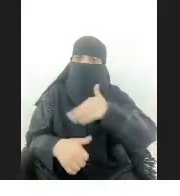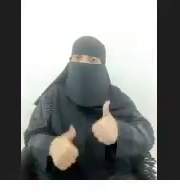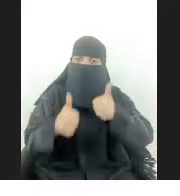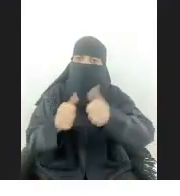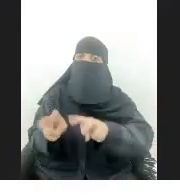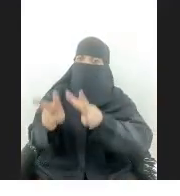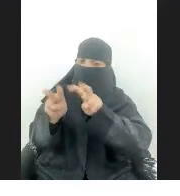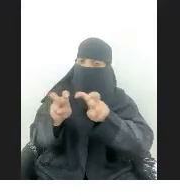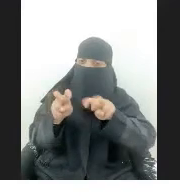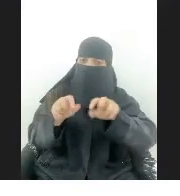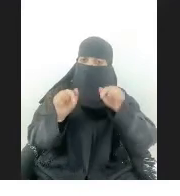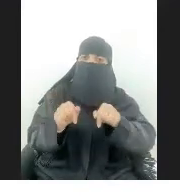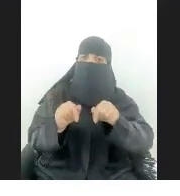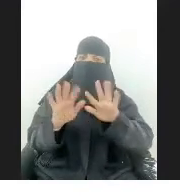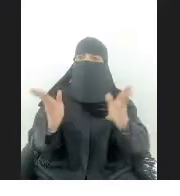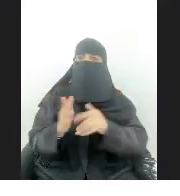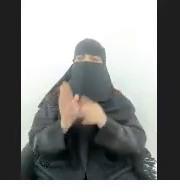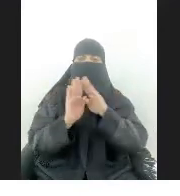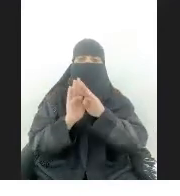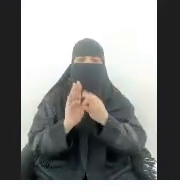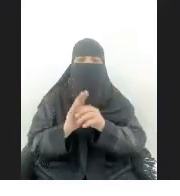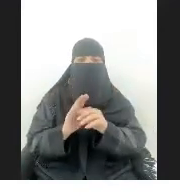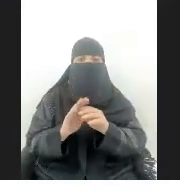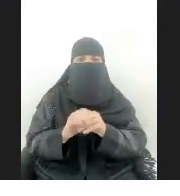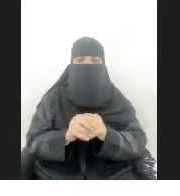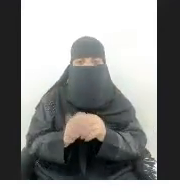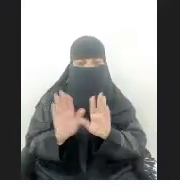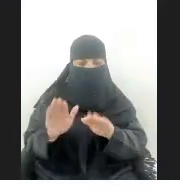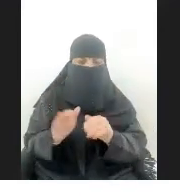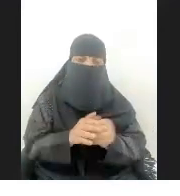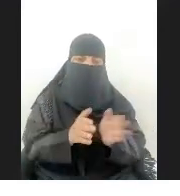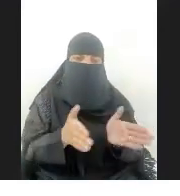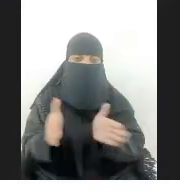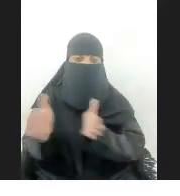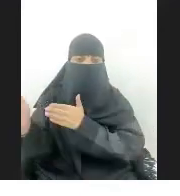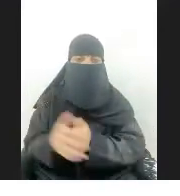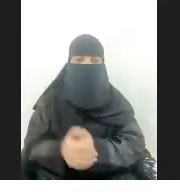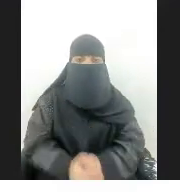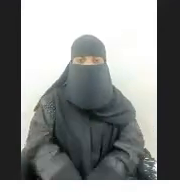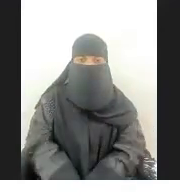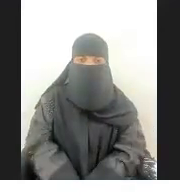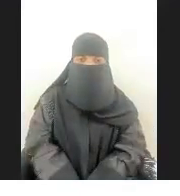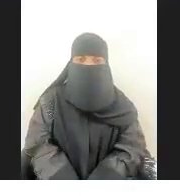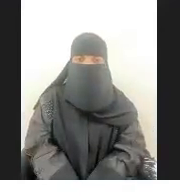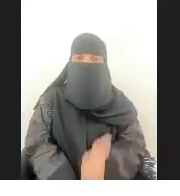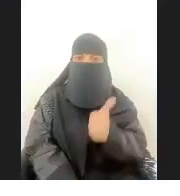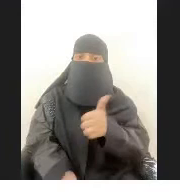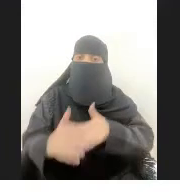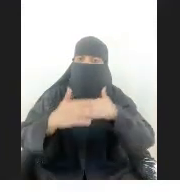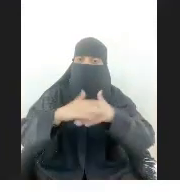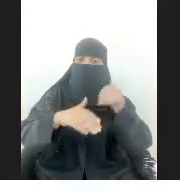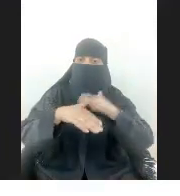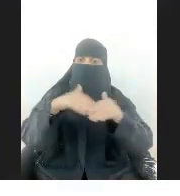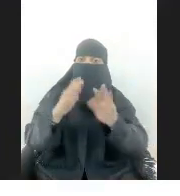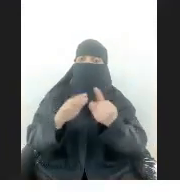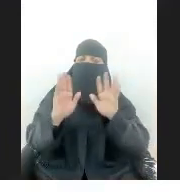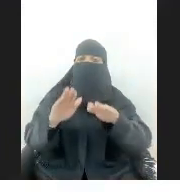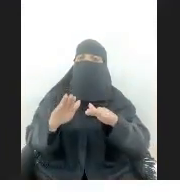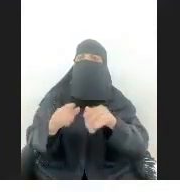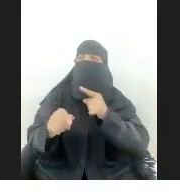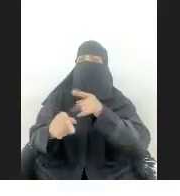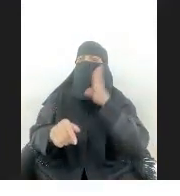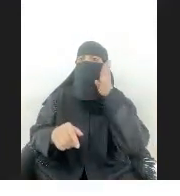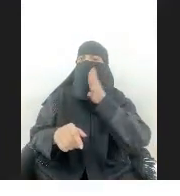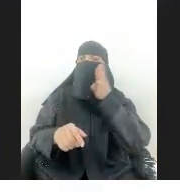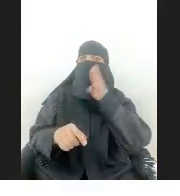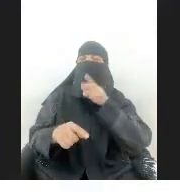كلها. تعزيز مهارات التعلم الذاتي مثل ما ذكرنا، ولكن في سياق تعليمي، وبالتالي تصبح عند المتعلم عادة في